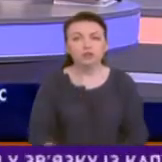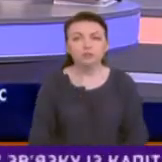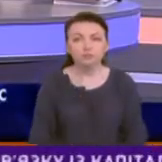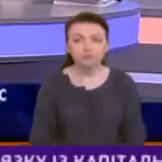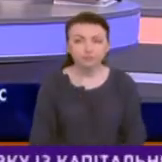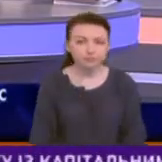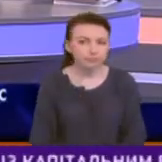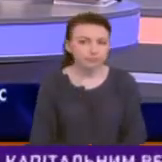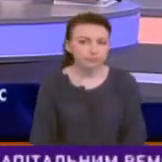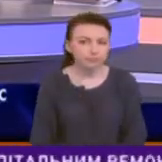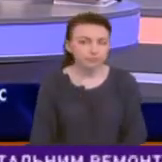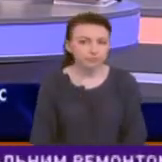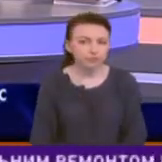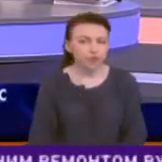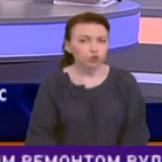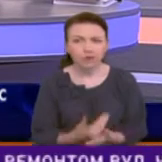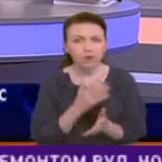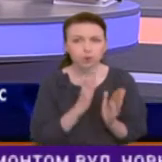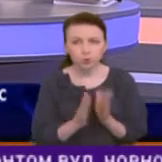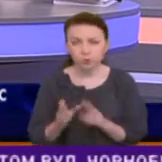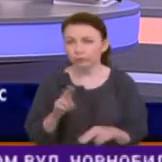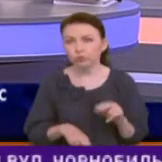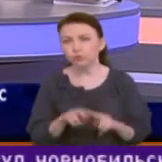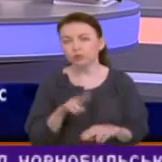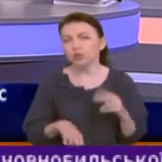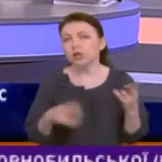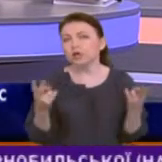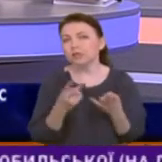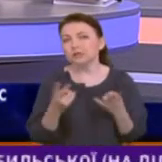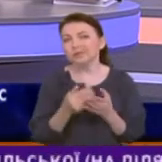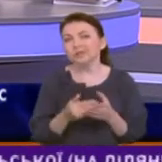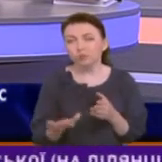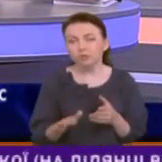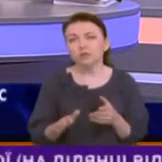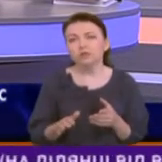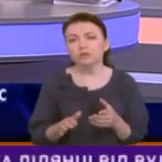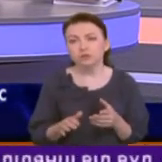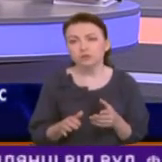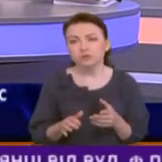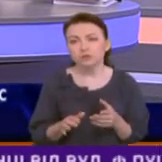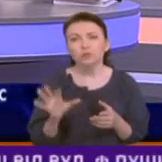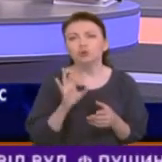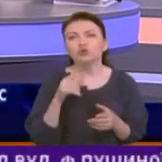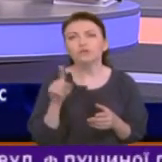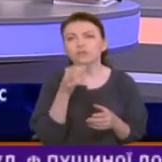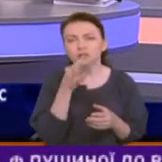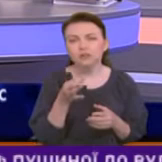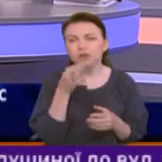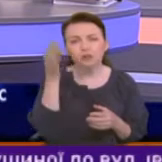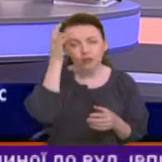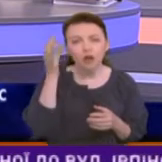нова якась, знаєте, все-таки структура будується, і треба відмовлятися те, про що ви згадали, від